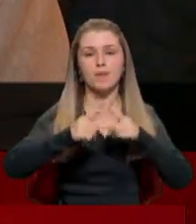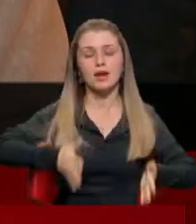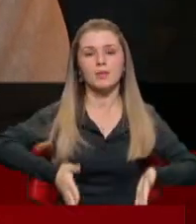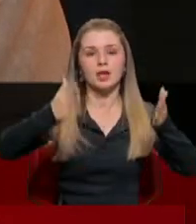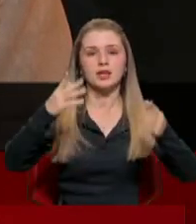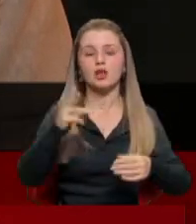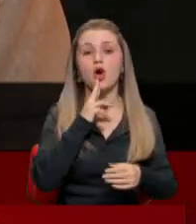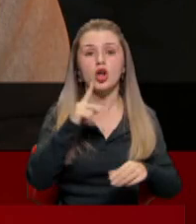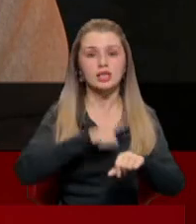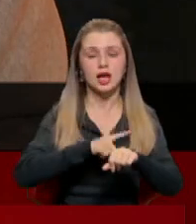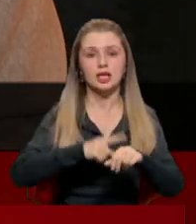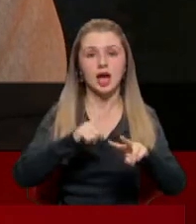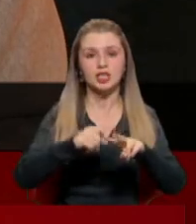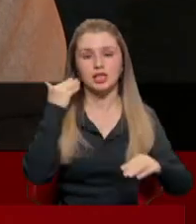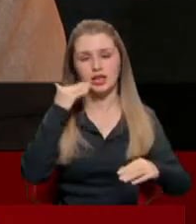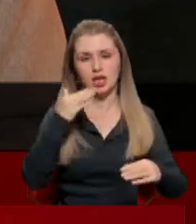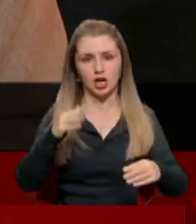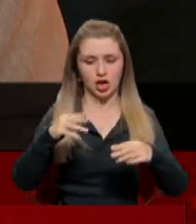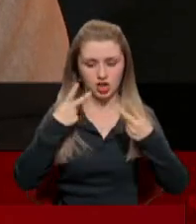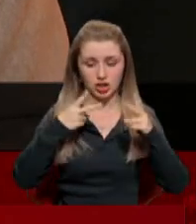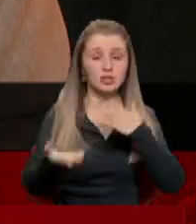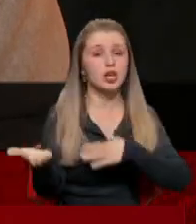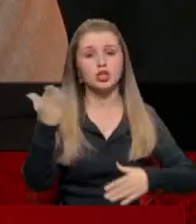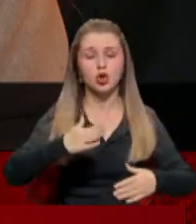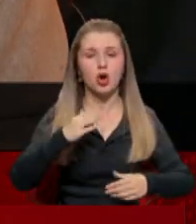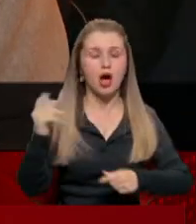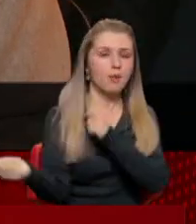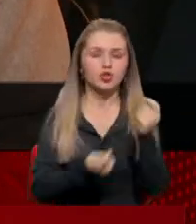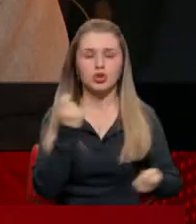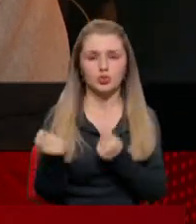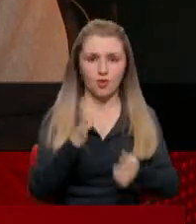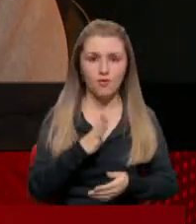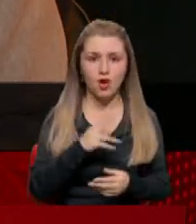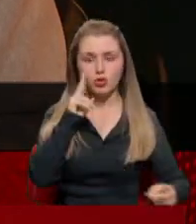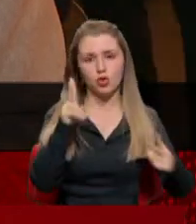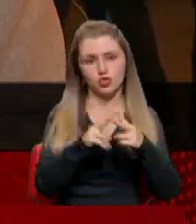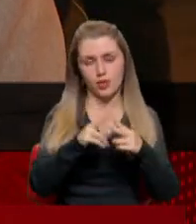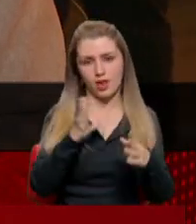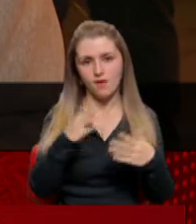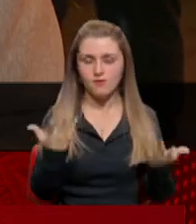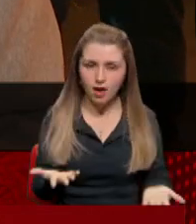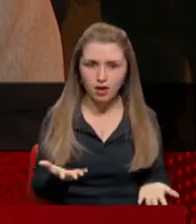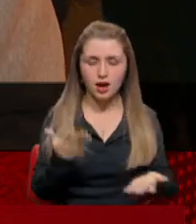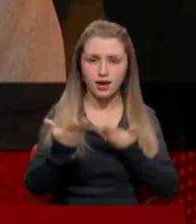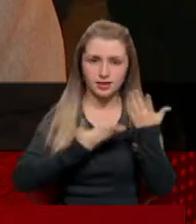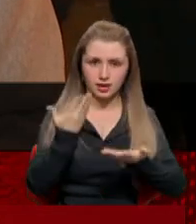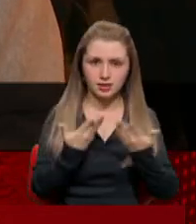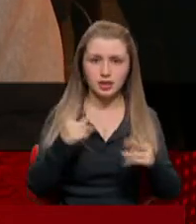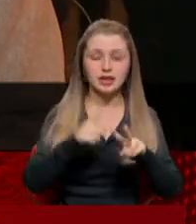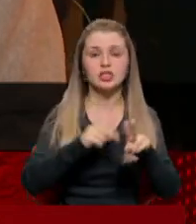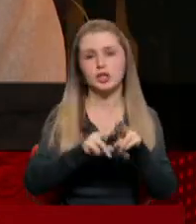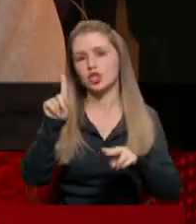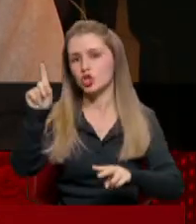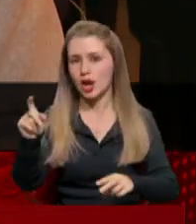öğle saatlerindeki Akşener'in açıklamasından bu yana harıl harıl bir çalışma var. Görüşmeler trafiği yaşanıyor, aktardık. Yeşim